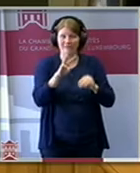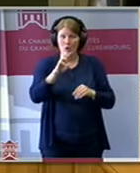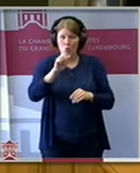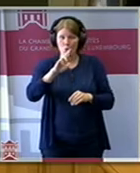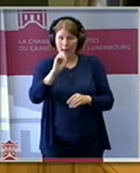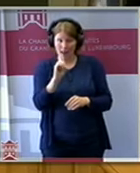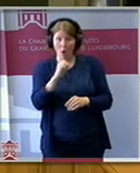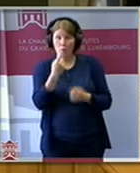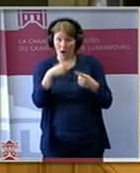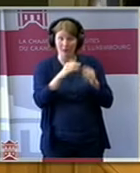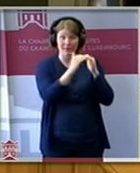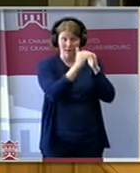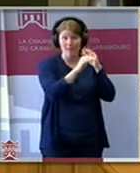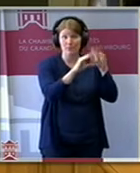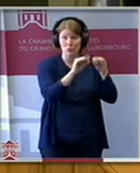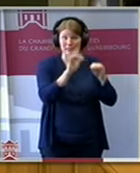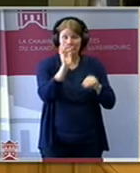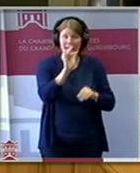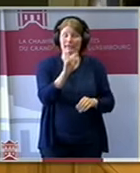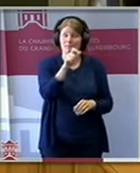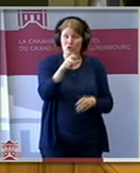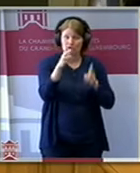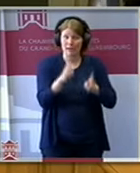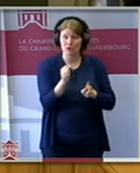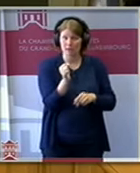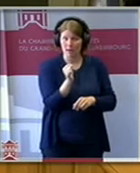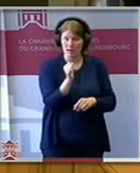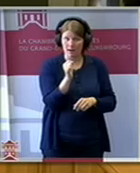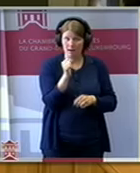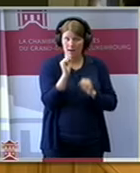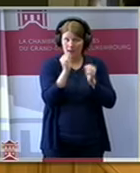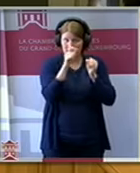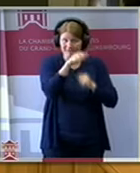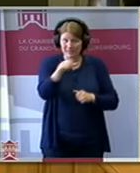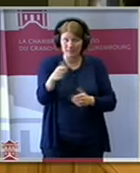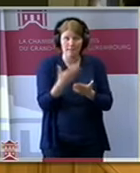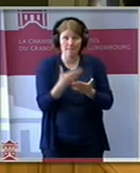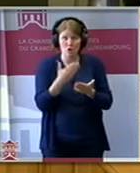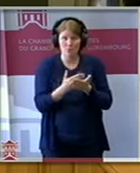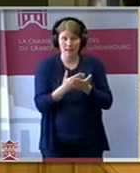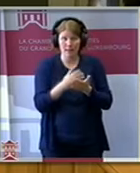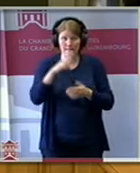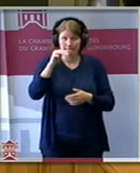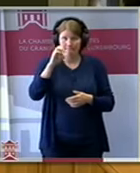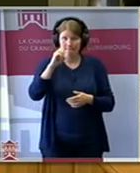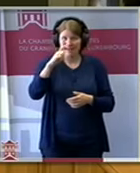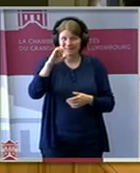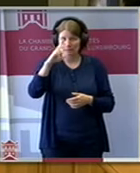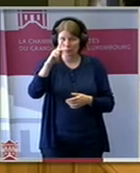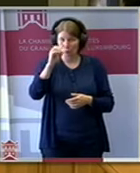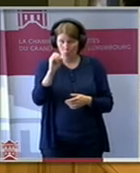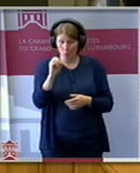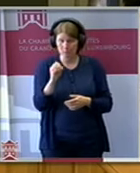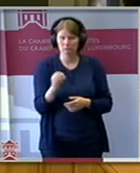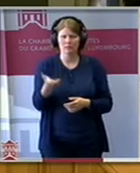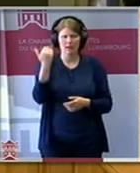an einer Länder benutzt, die sind gegen Menschenrechtsaktivisten, wie in Mexiko zum Beispiel. Ursprünglich hat das geheißen, die Filiale aus dem